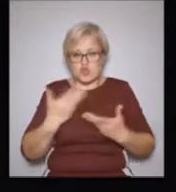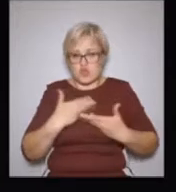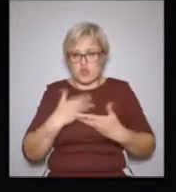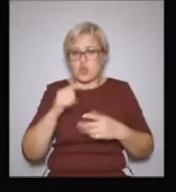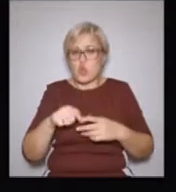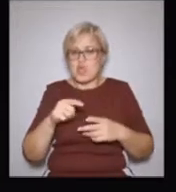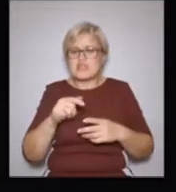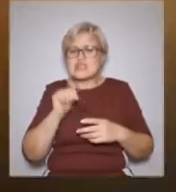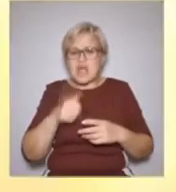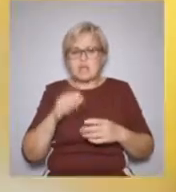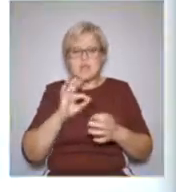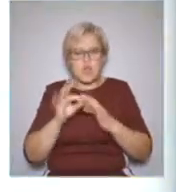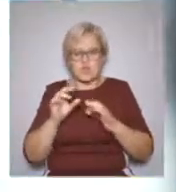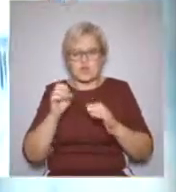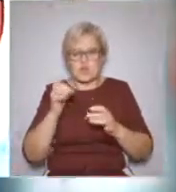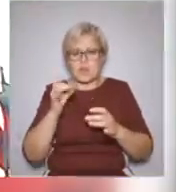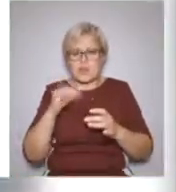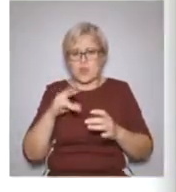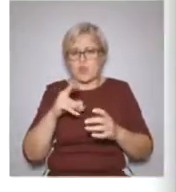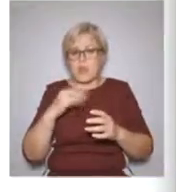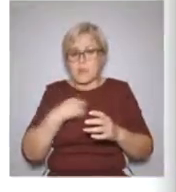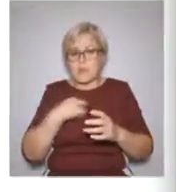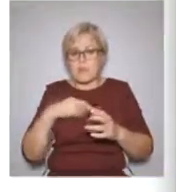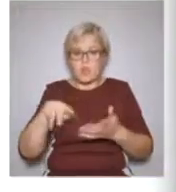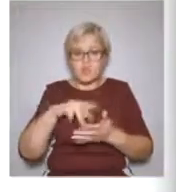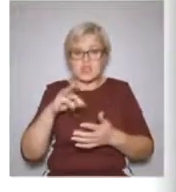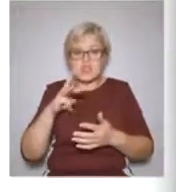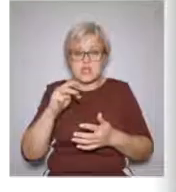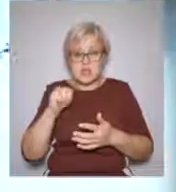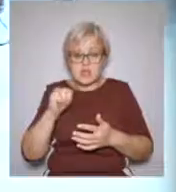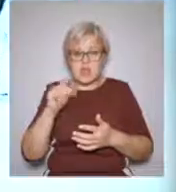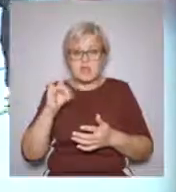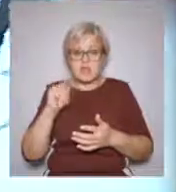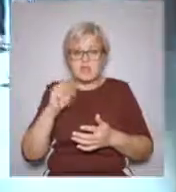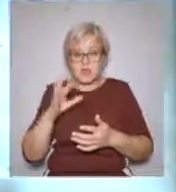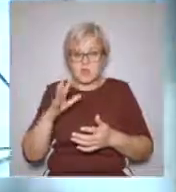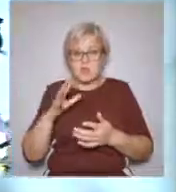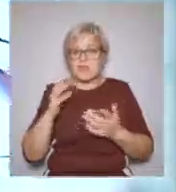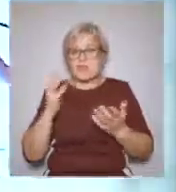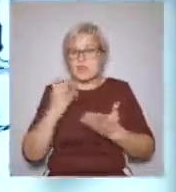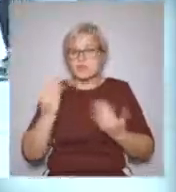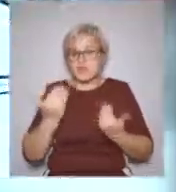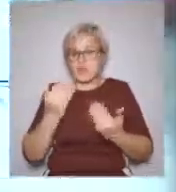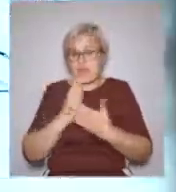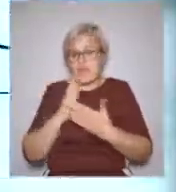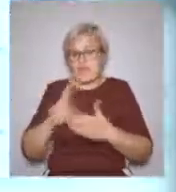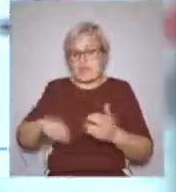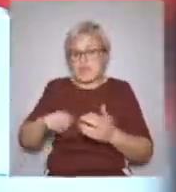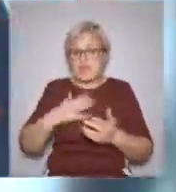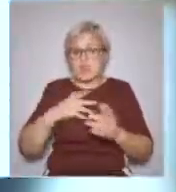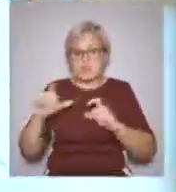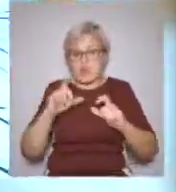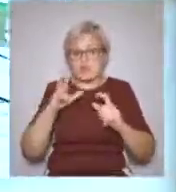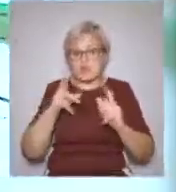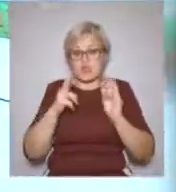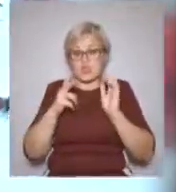жизнь то есть вот самый сложный период то есть я бы нашел где мой очков то есть который сейчас является